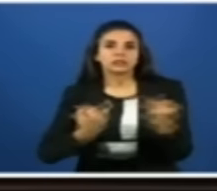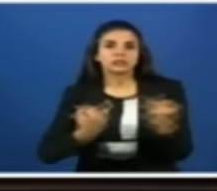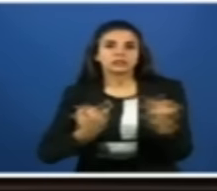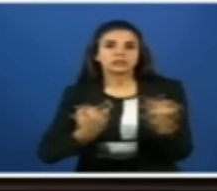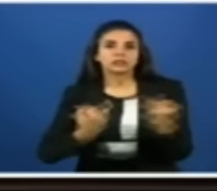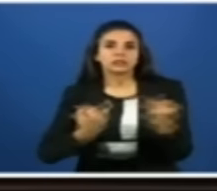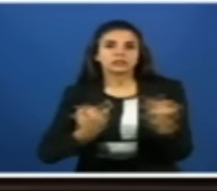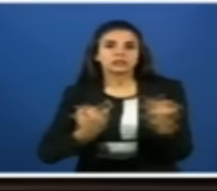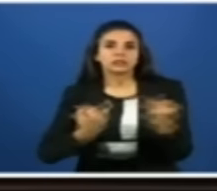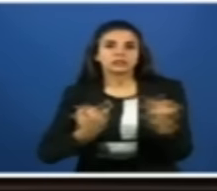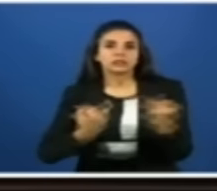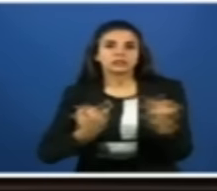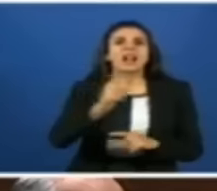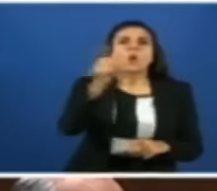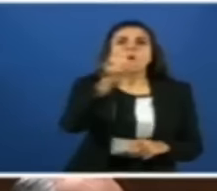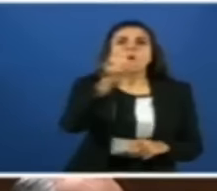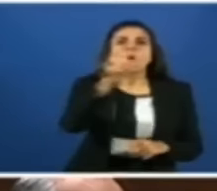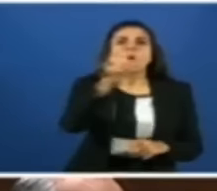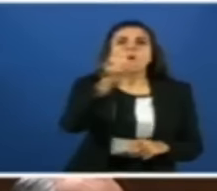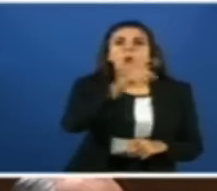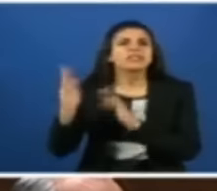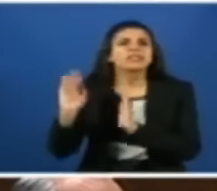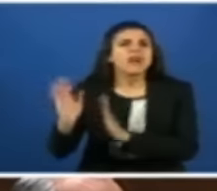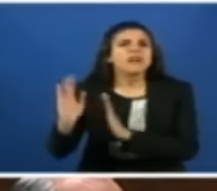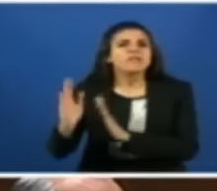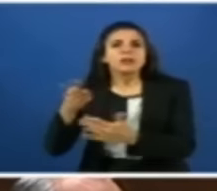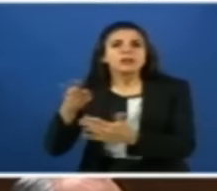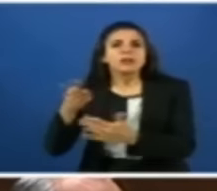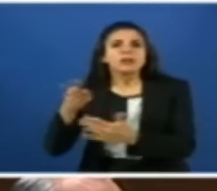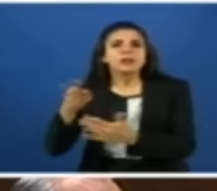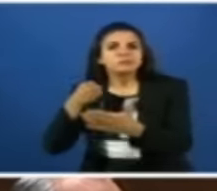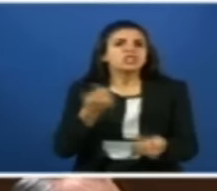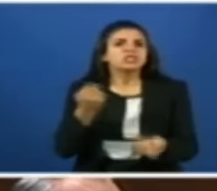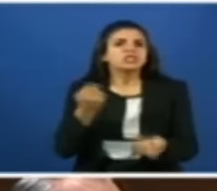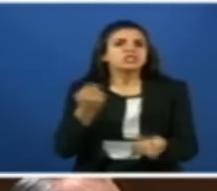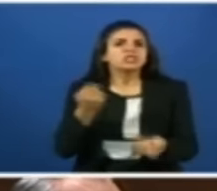eden yatırım ve hizmetleri konuştuk.